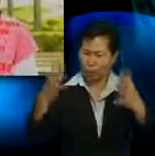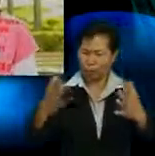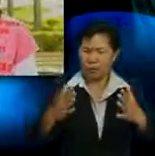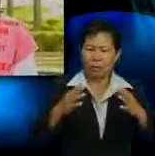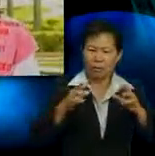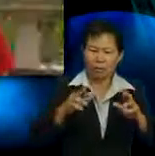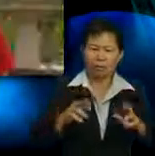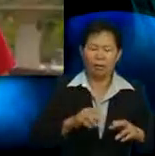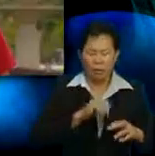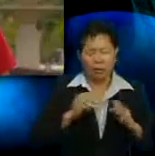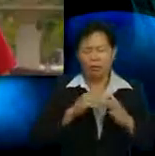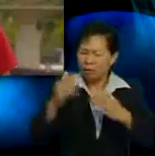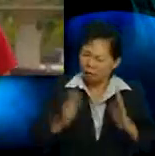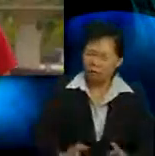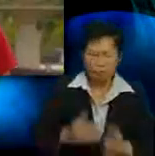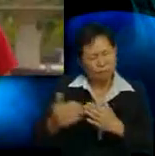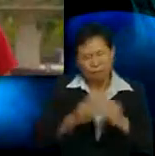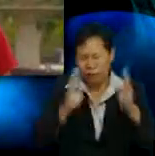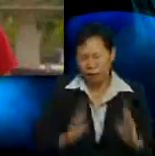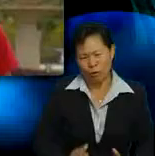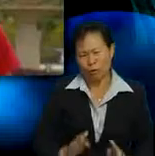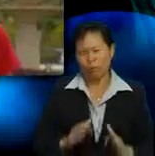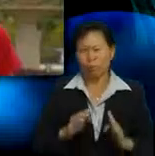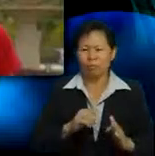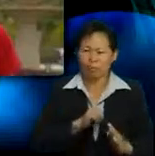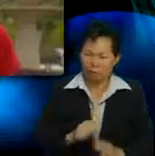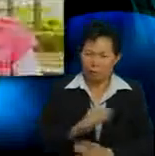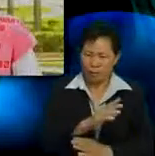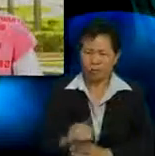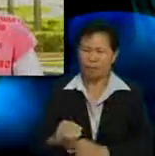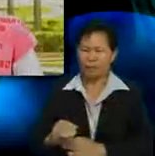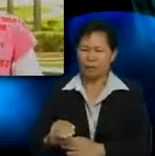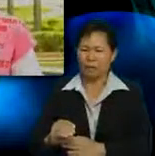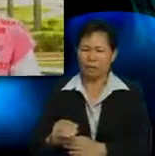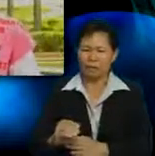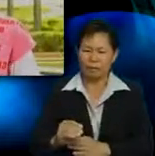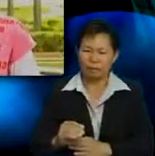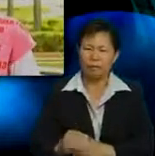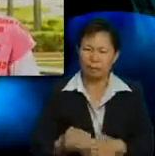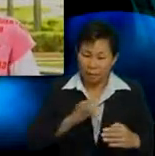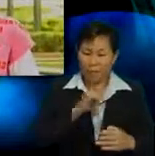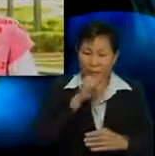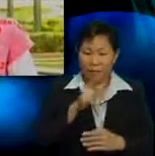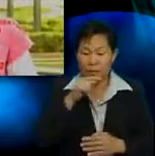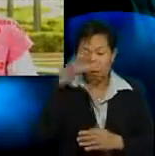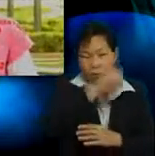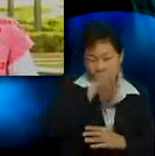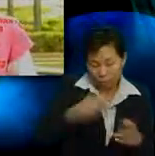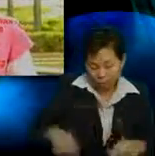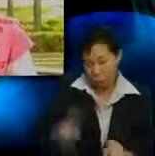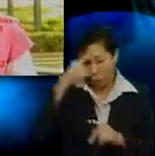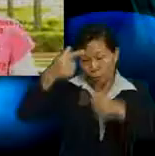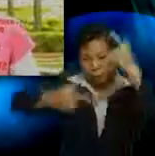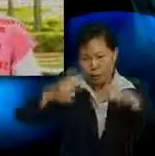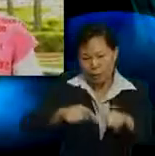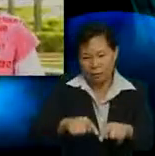kaum, agama atau bangsa. Lebih-lebih lagi pada musim cuti sekolah. Saya pasti ramai yang tidak akan melepaskan peluang untuk